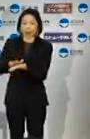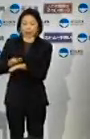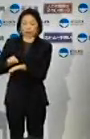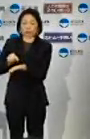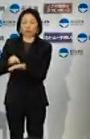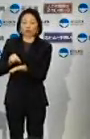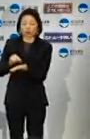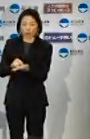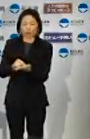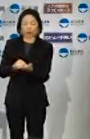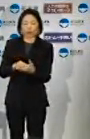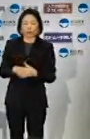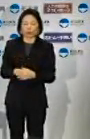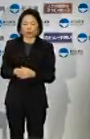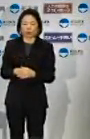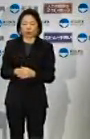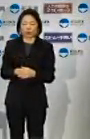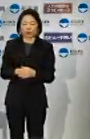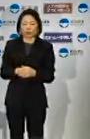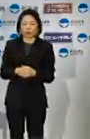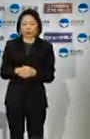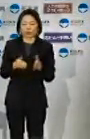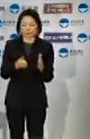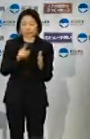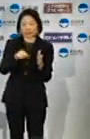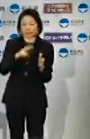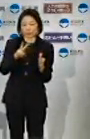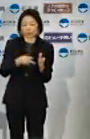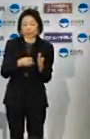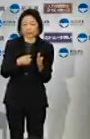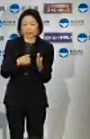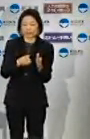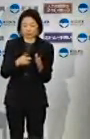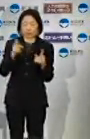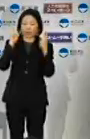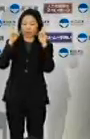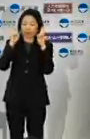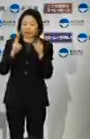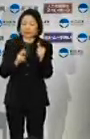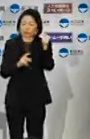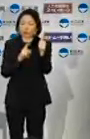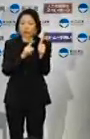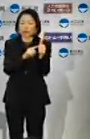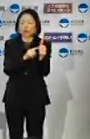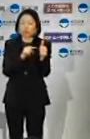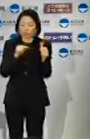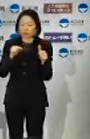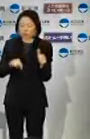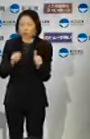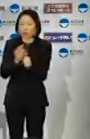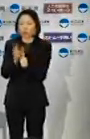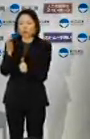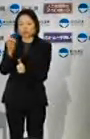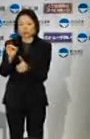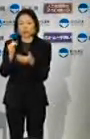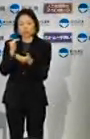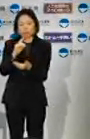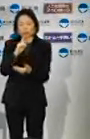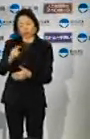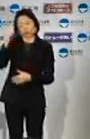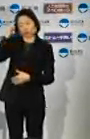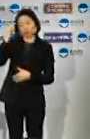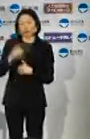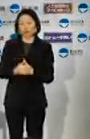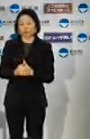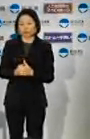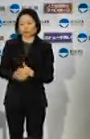ディングス その松本さんがおっしゃられたのは、そうした現在ある補助金を指しておっしゃったものと理解しています。 そ